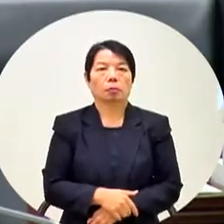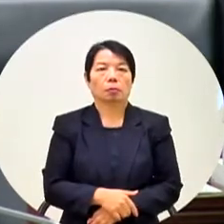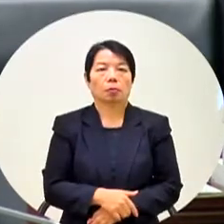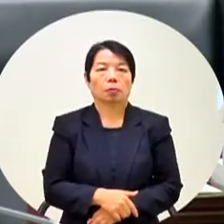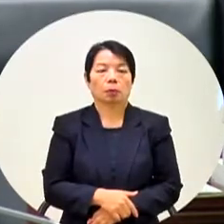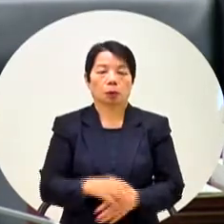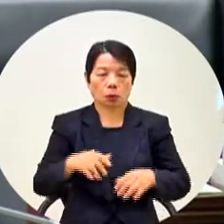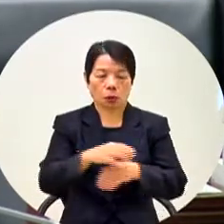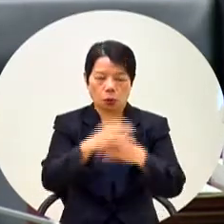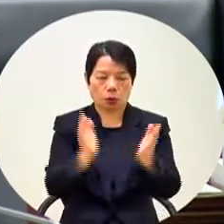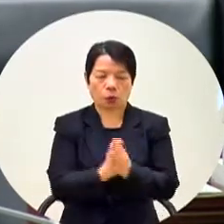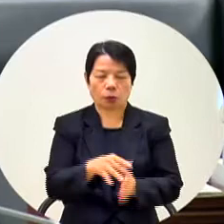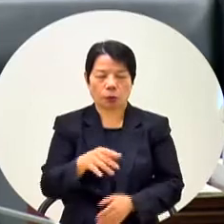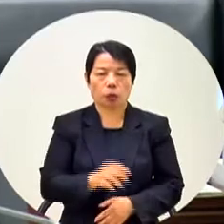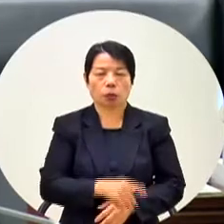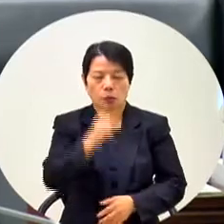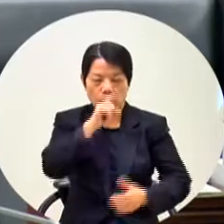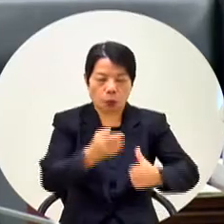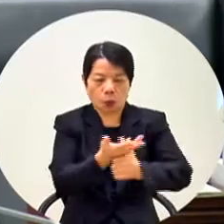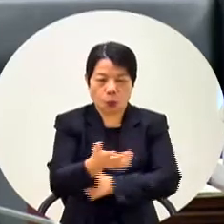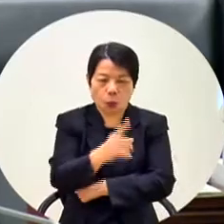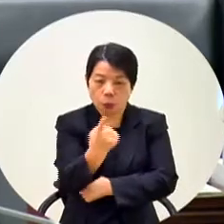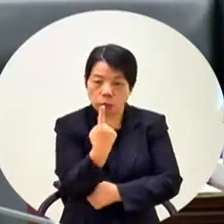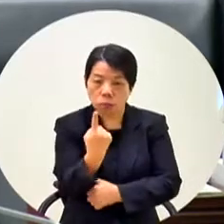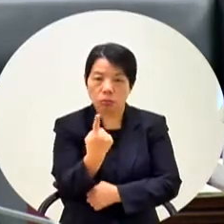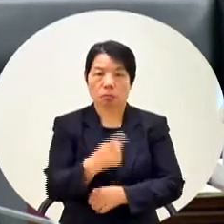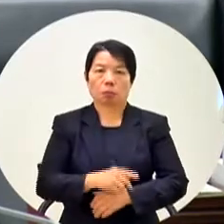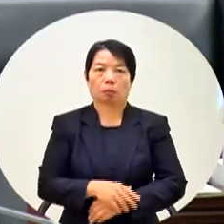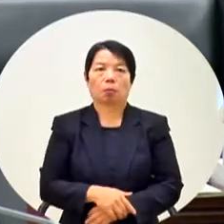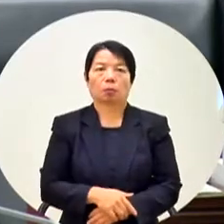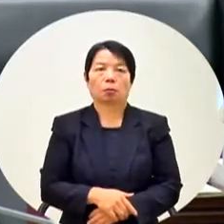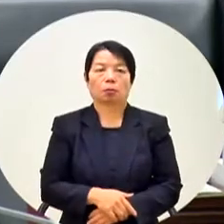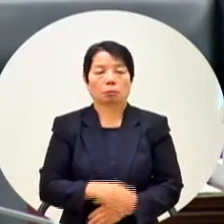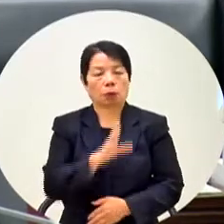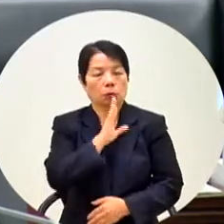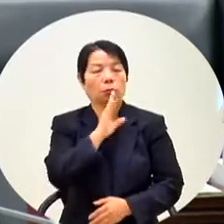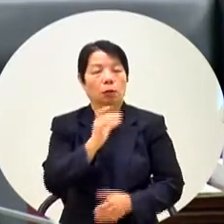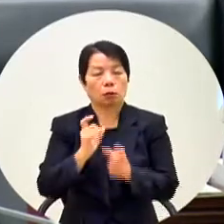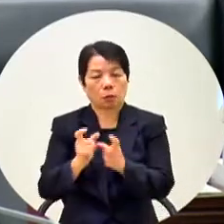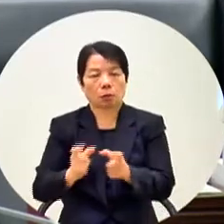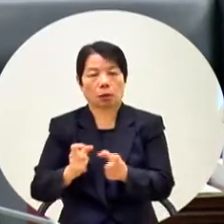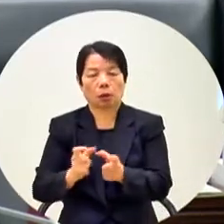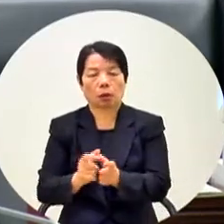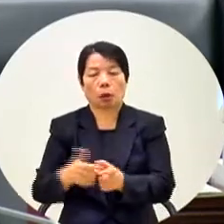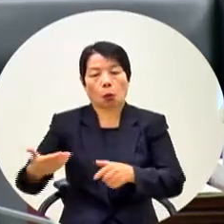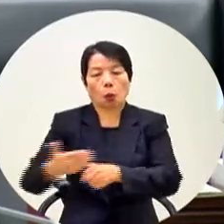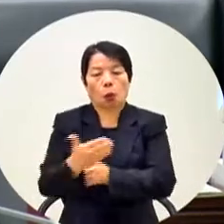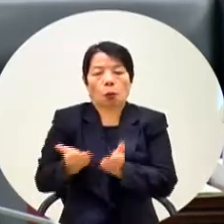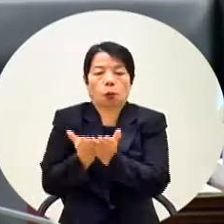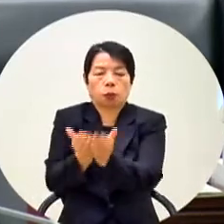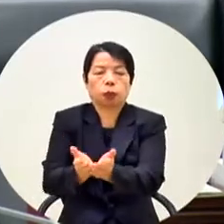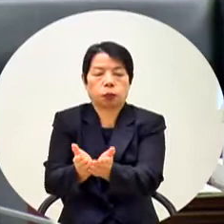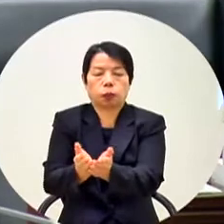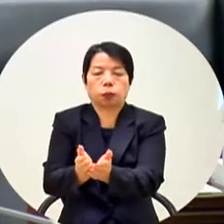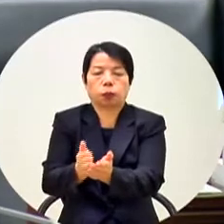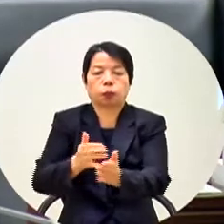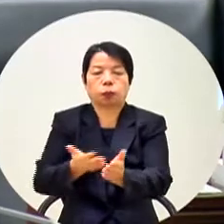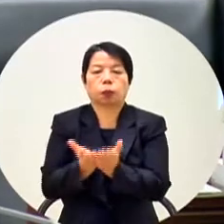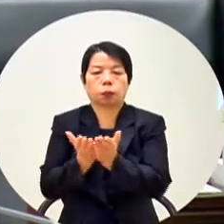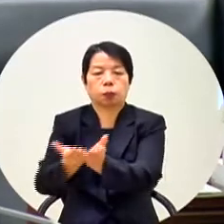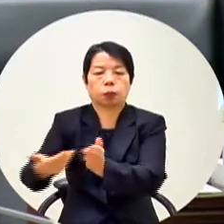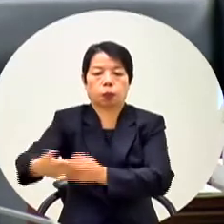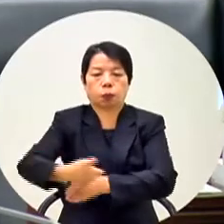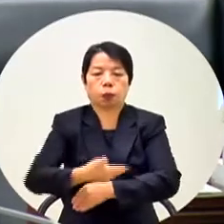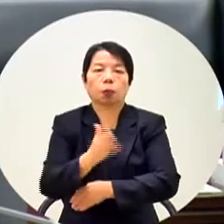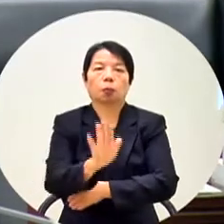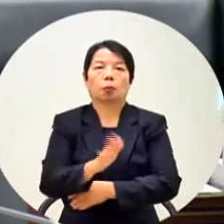有污染的来源等落来。当然，港区内面有渔船咧出入，也、啊、有咧维修咱